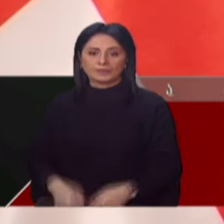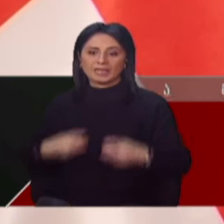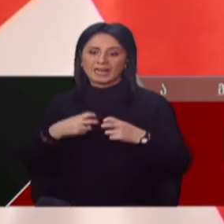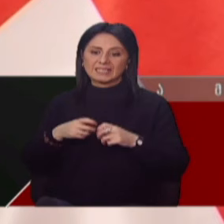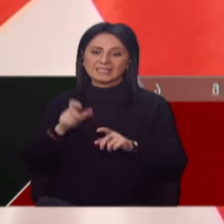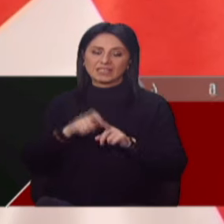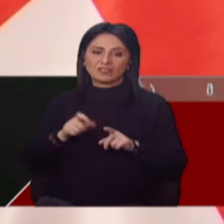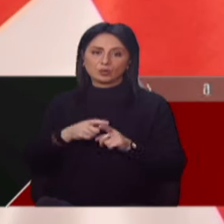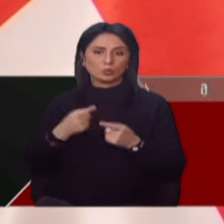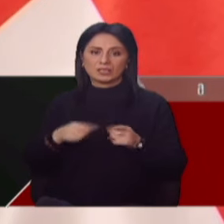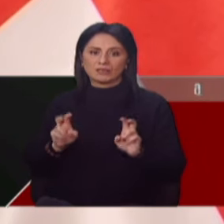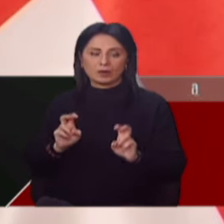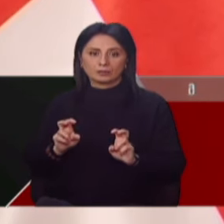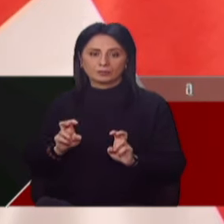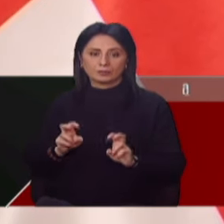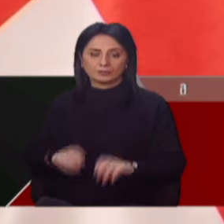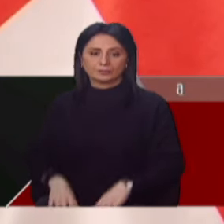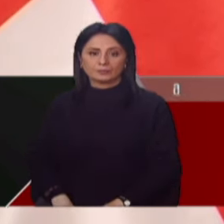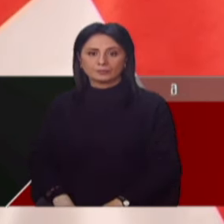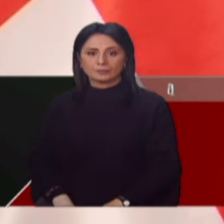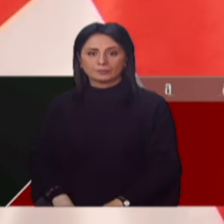რეზინის ტყვიები თუ სხვა,